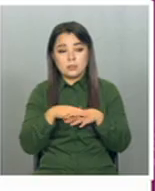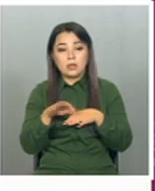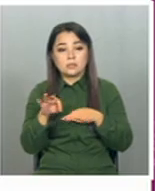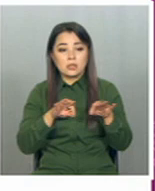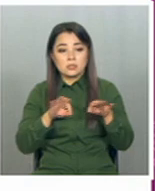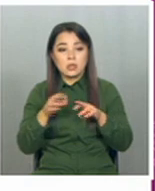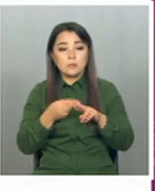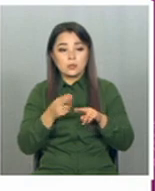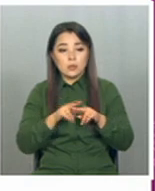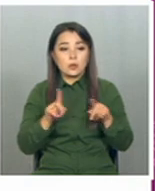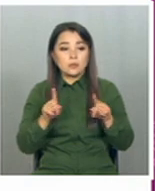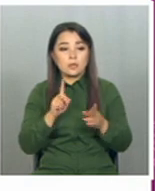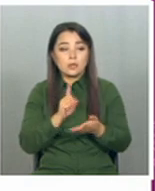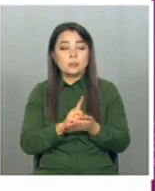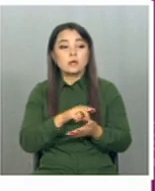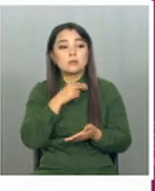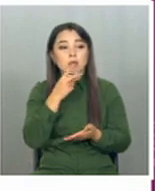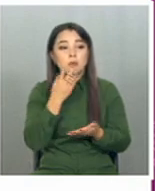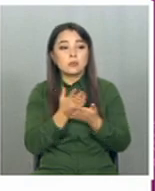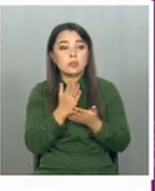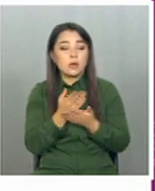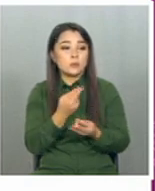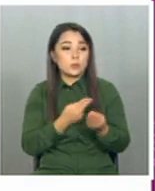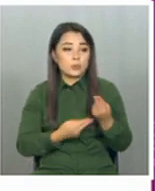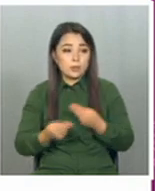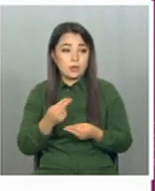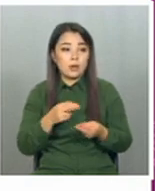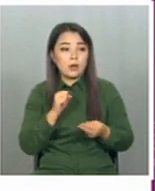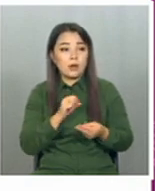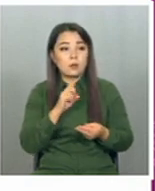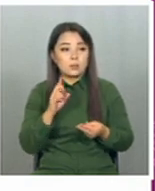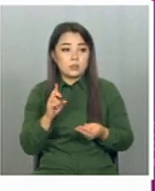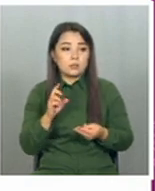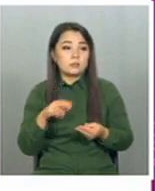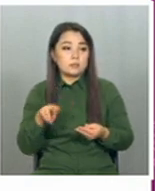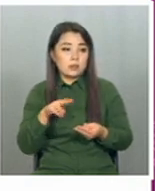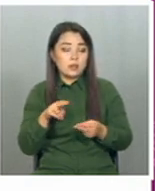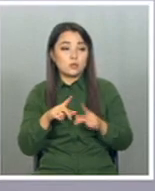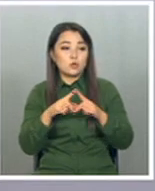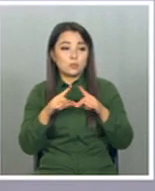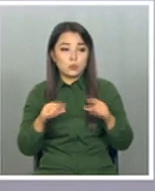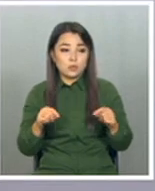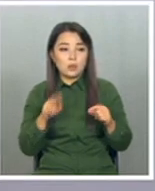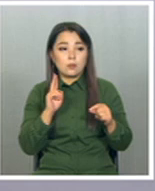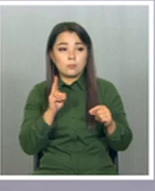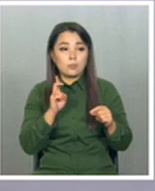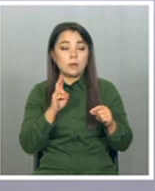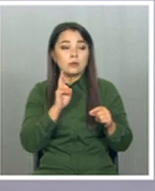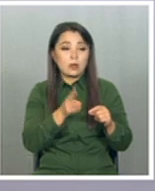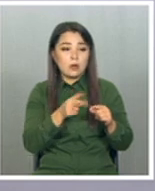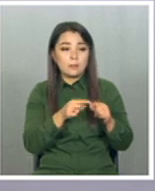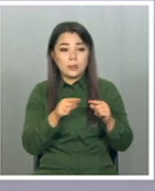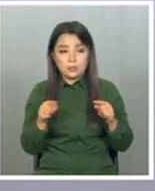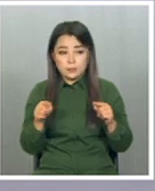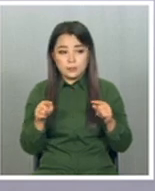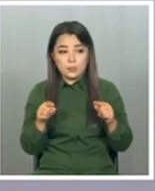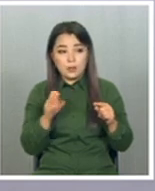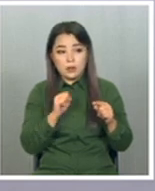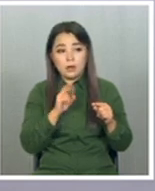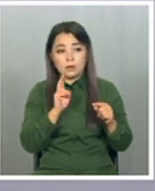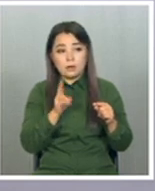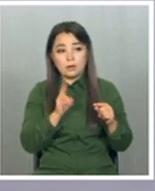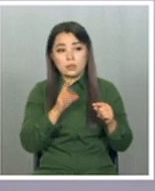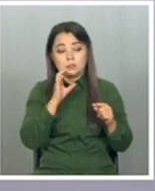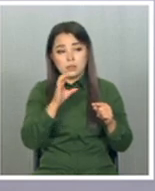керек. Тағы да мұқият суретке қарайық. Мінекей ABD үшбұрышының BK биіктігі, мінекей AK,